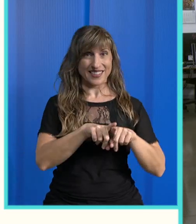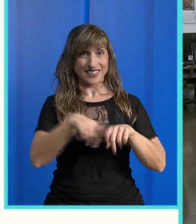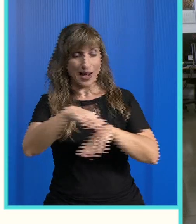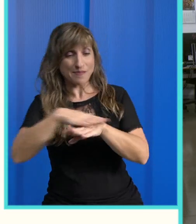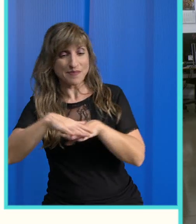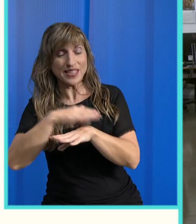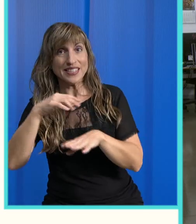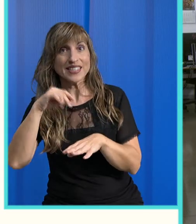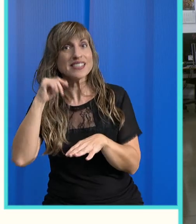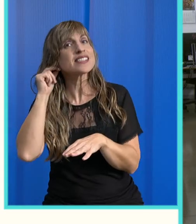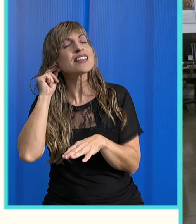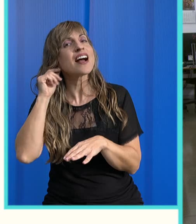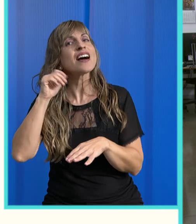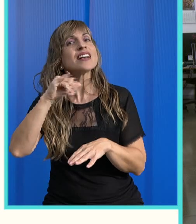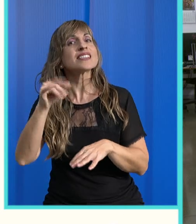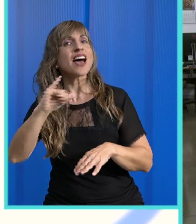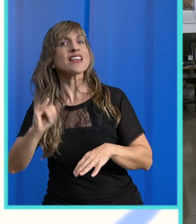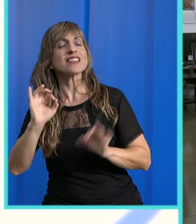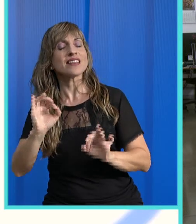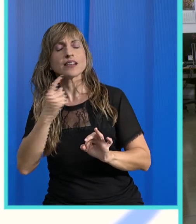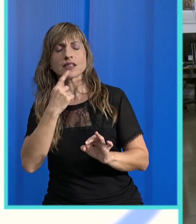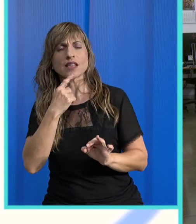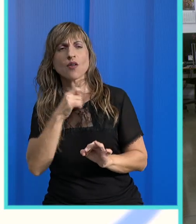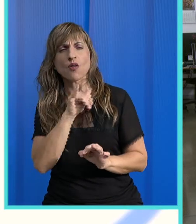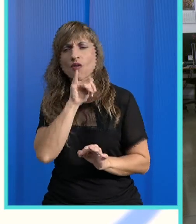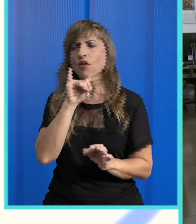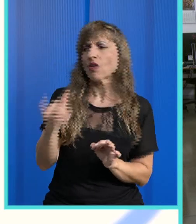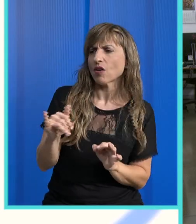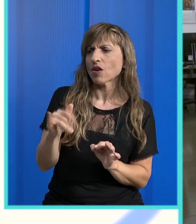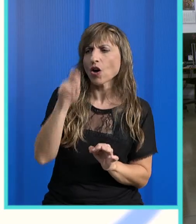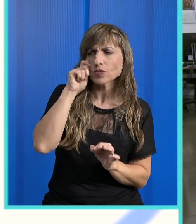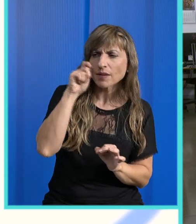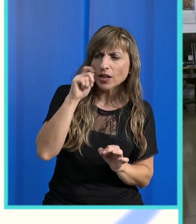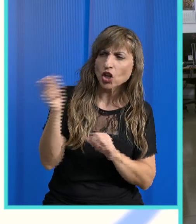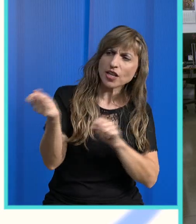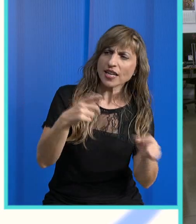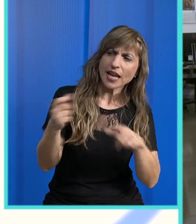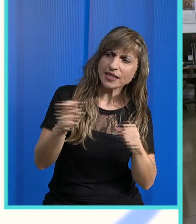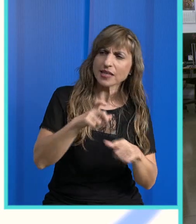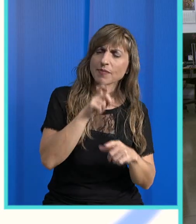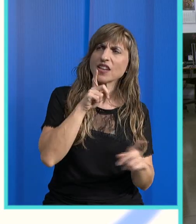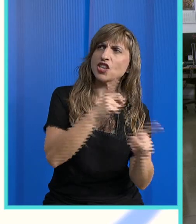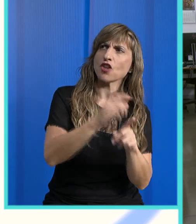de Migracions Elma Saiz que va denunciar recentment al Viol davant l'Observatori del Racisme i la Xenofòbia.